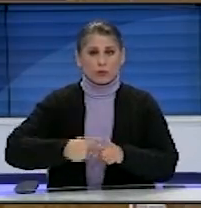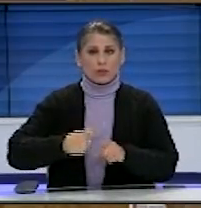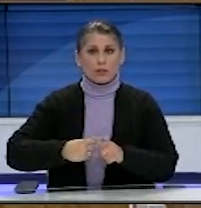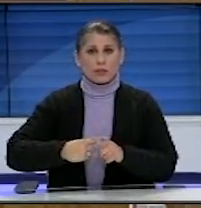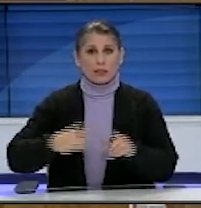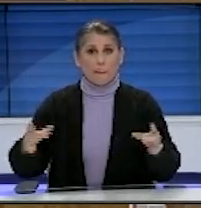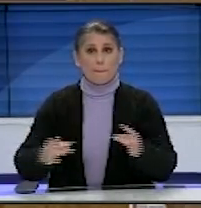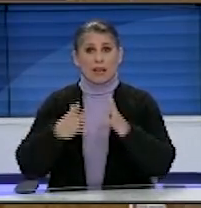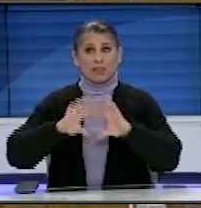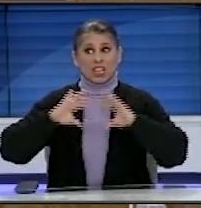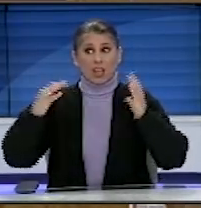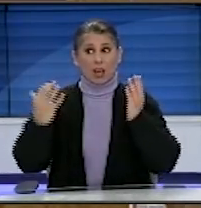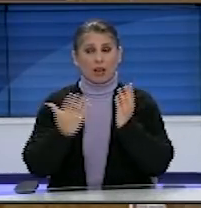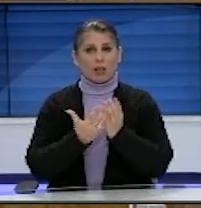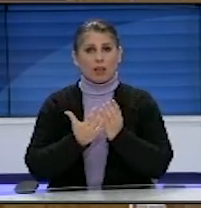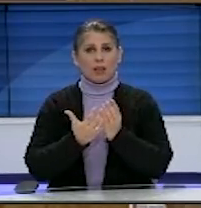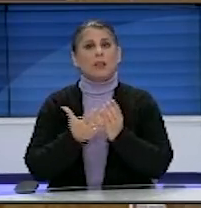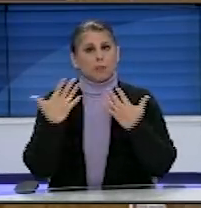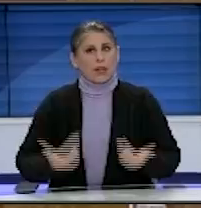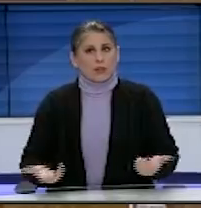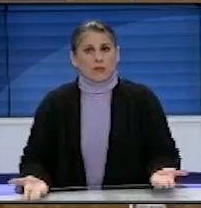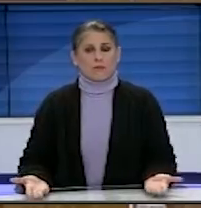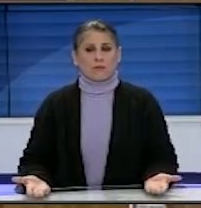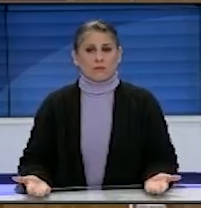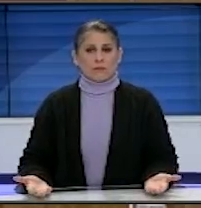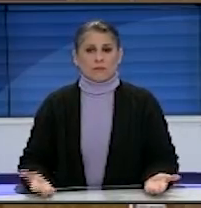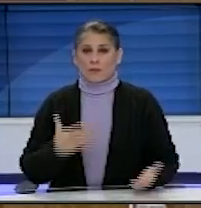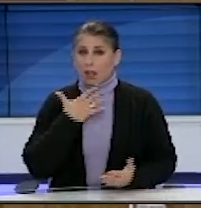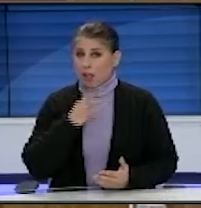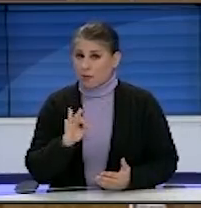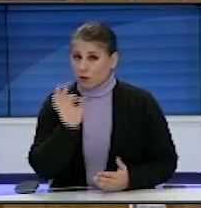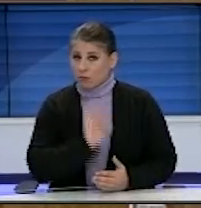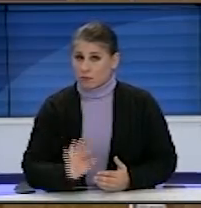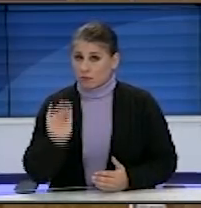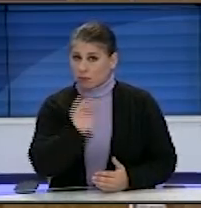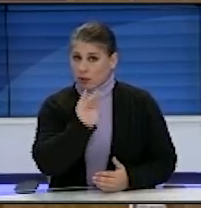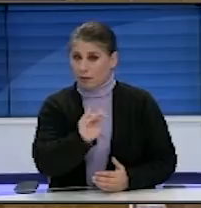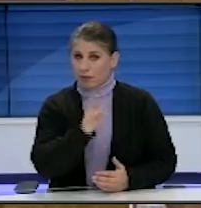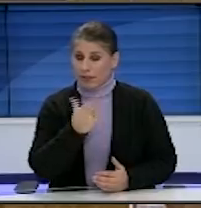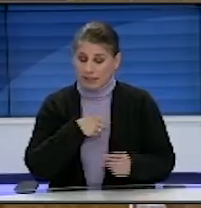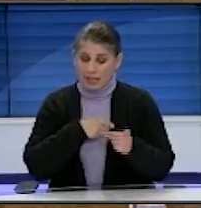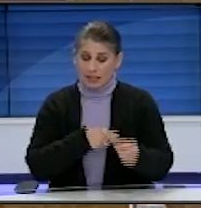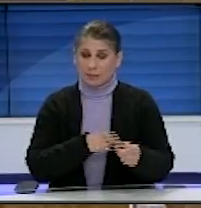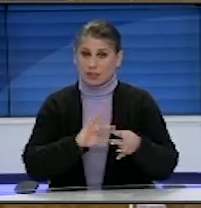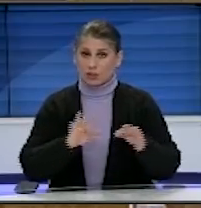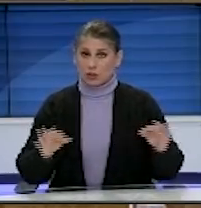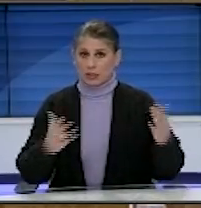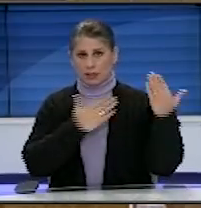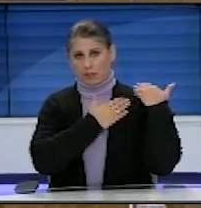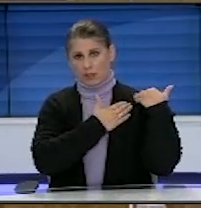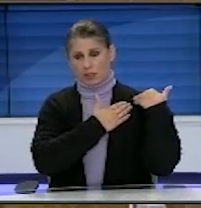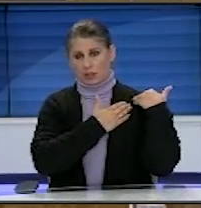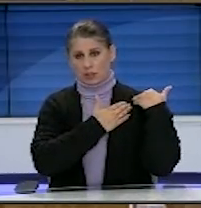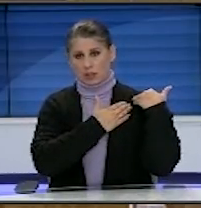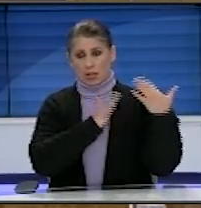σε περίπτωση γενίκευσής της παραπάνω που υπαρκτός. Γι' αυτό προειδοποιούμε, θα έχετε εγκληματικές ιστορικές